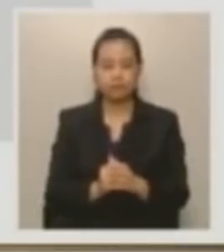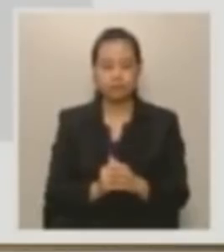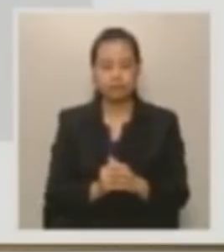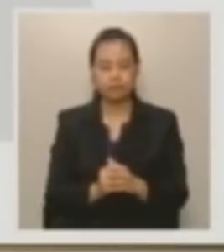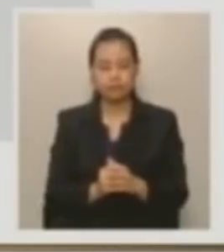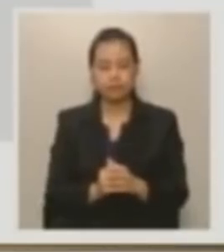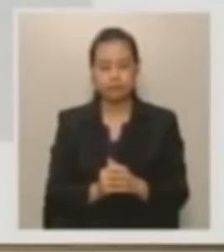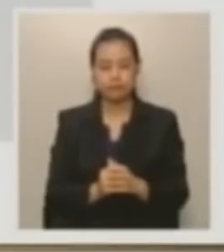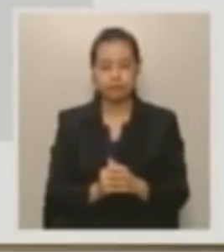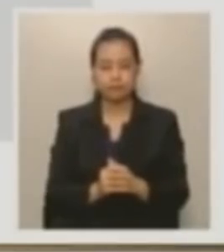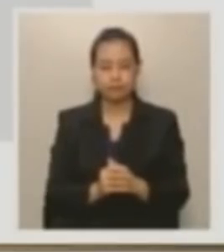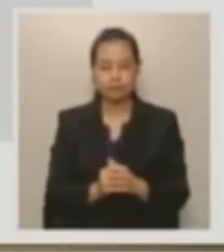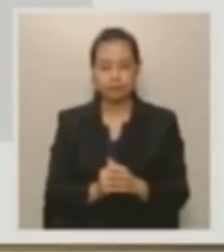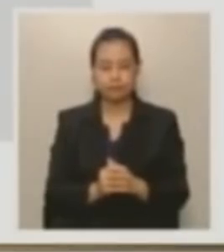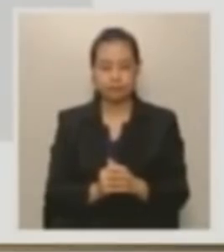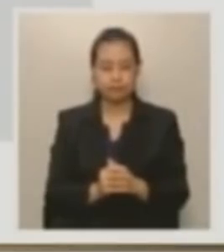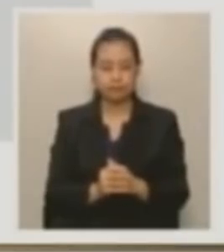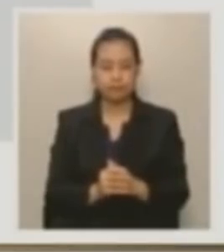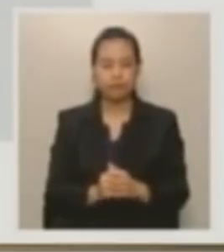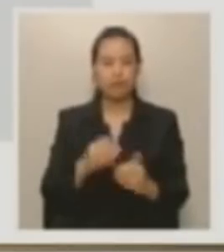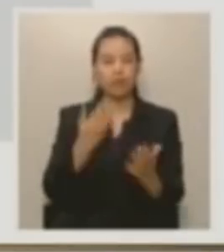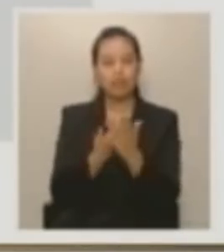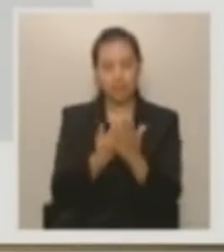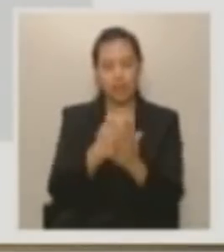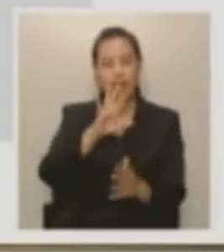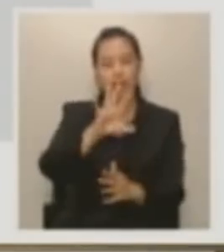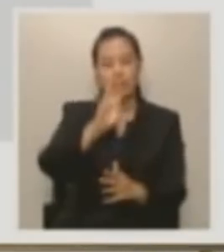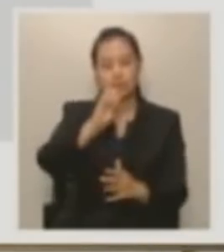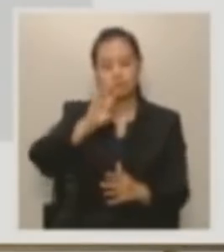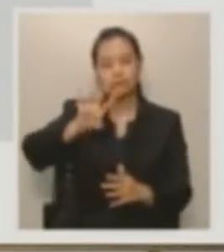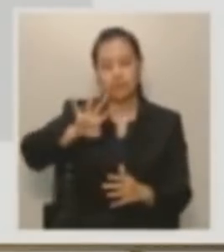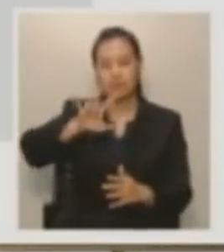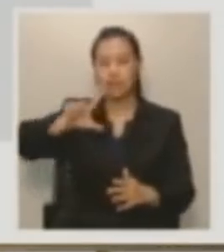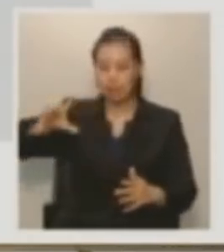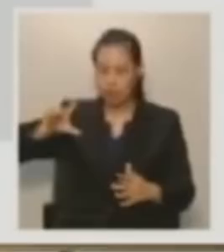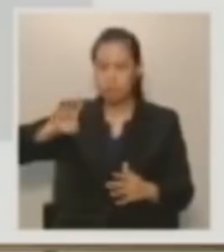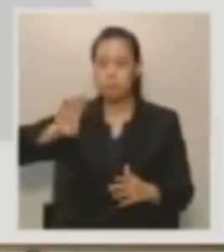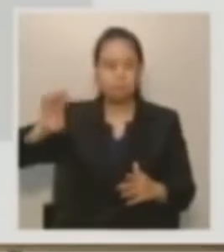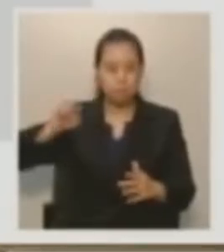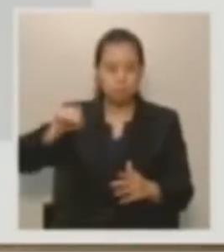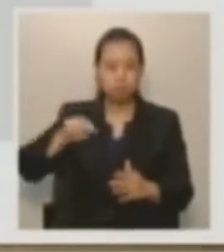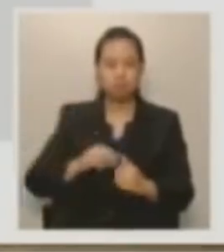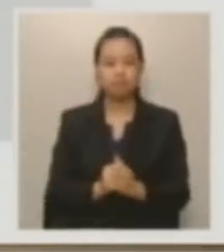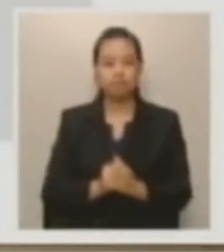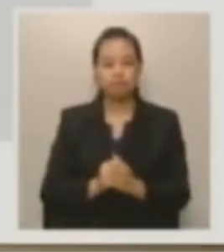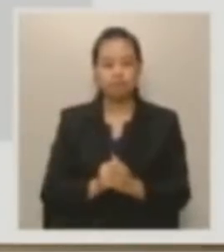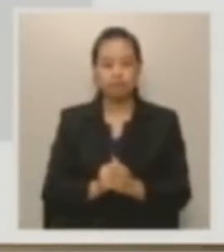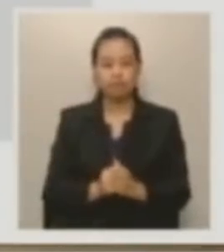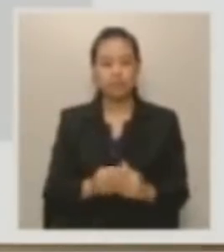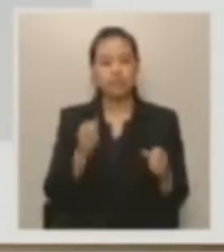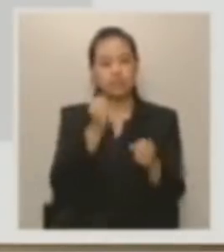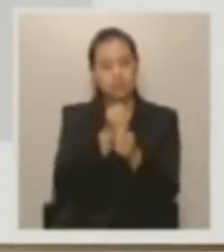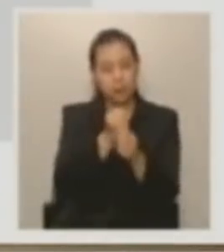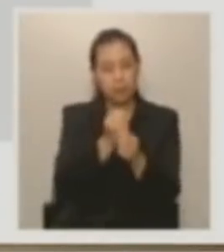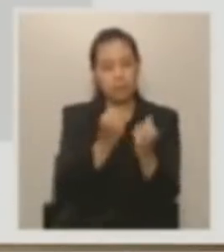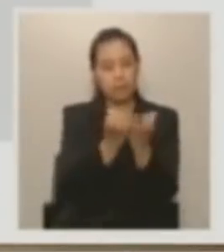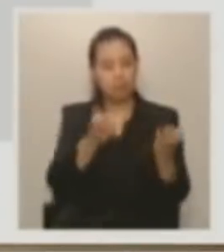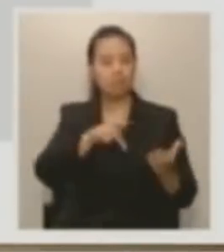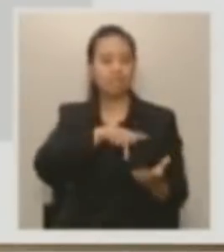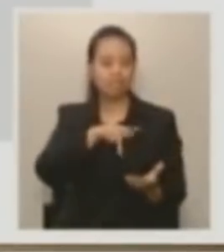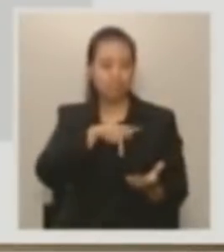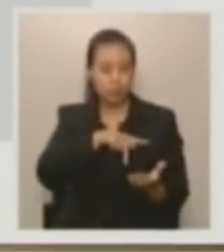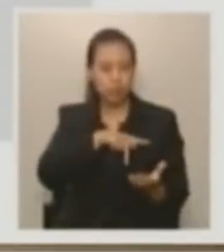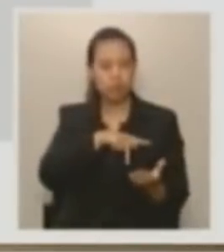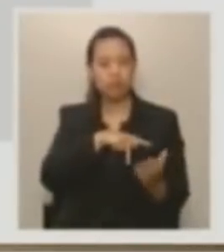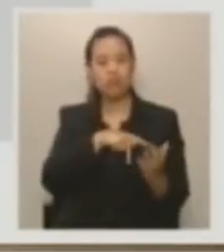ค่ะเกือบ54ล้านบาทแต่ชื่อโครงการท่านดูนะคะมีทั้งแนวพุทธการจัดการเรียนรู้แบบ Active